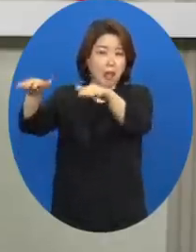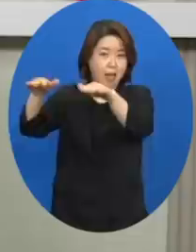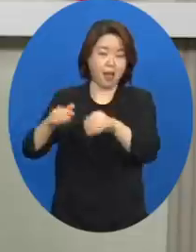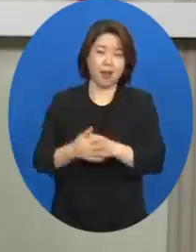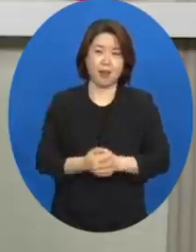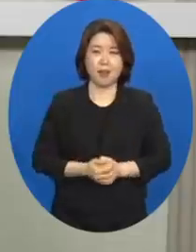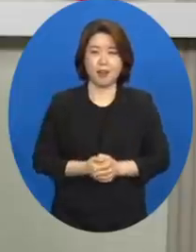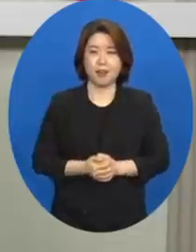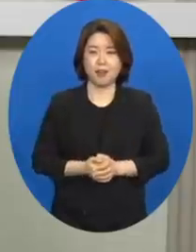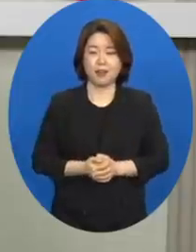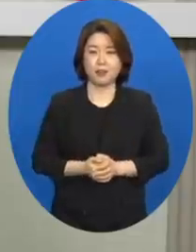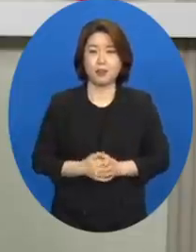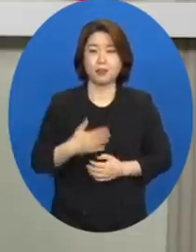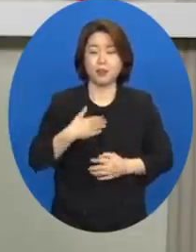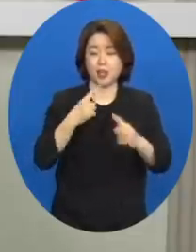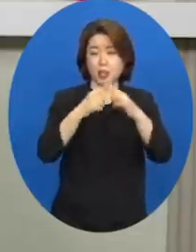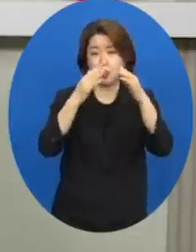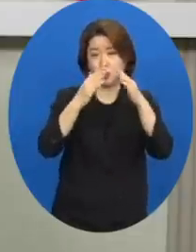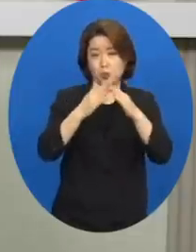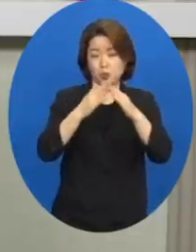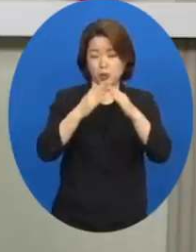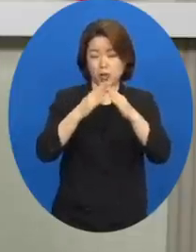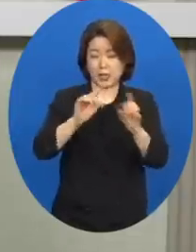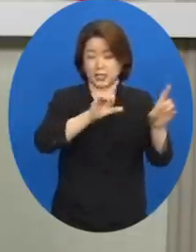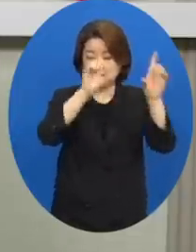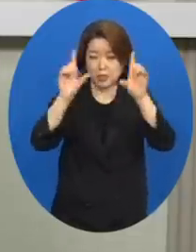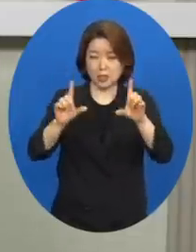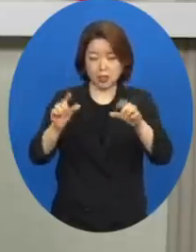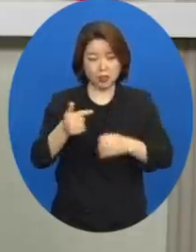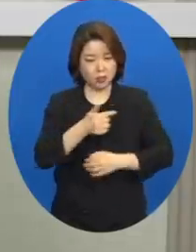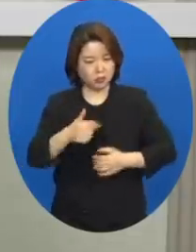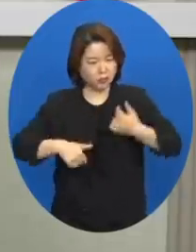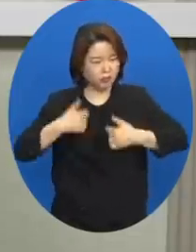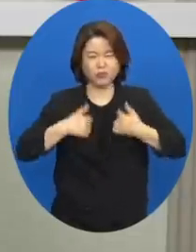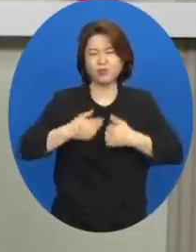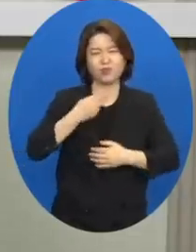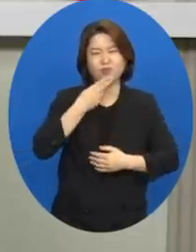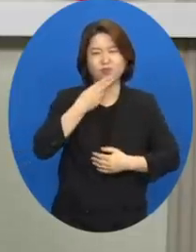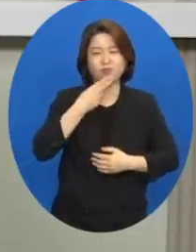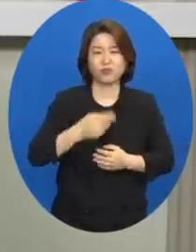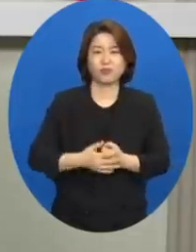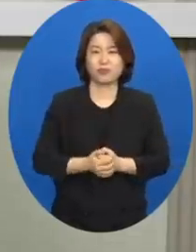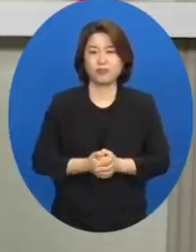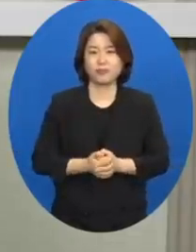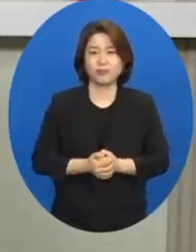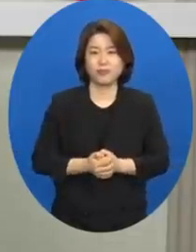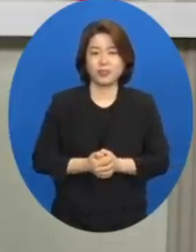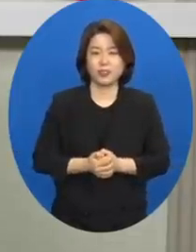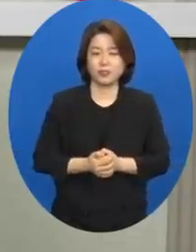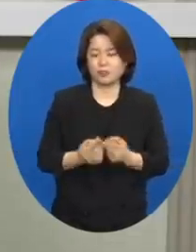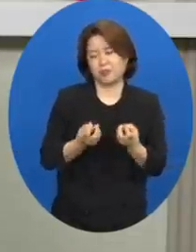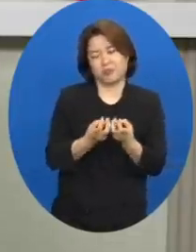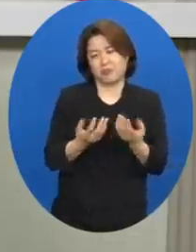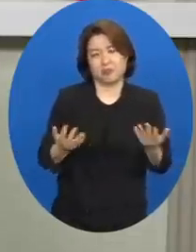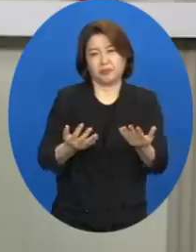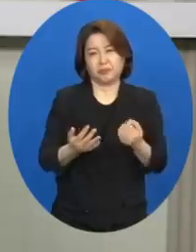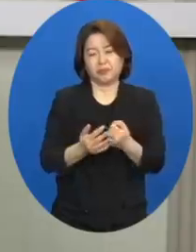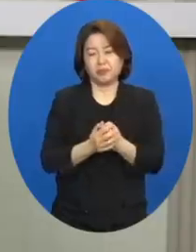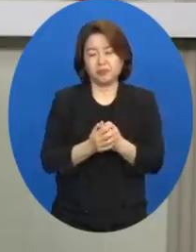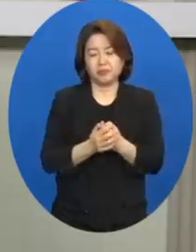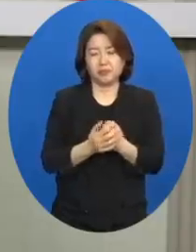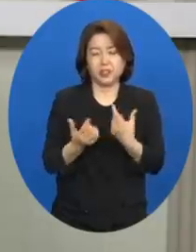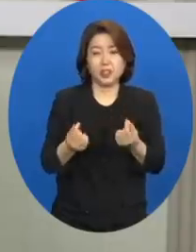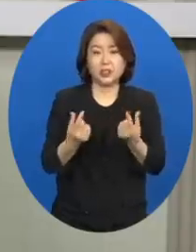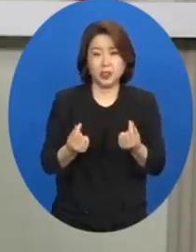저는 교회 생활에 별로 큰 기쁨을 누리지 못했지만 정말 어쩔 수 없는 것처럼